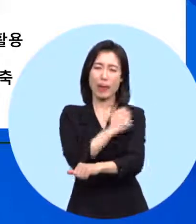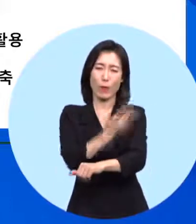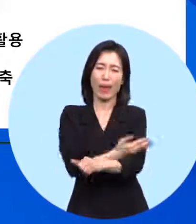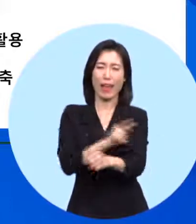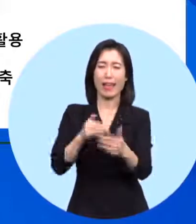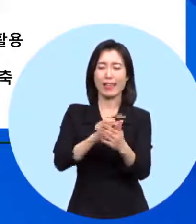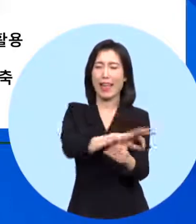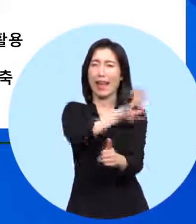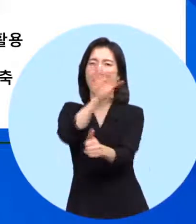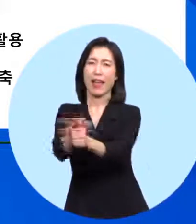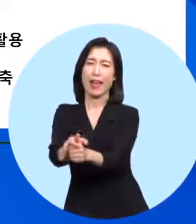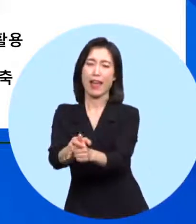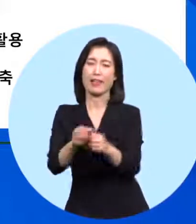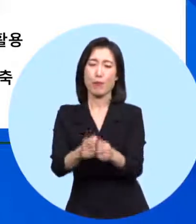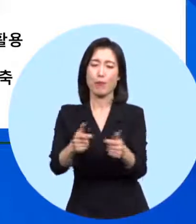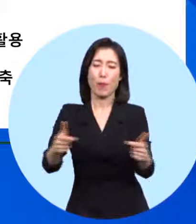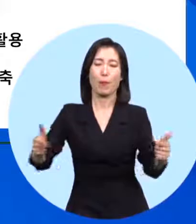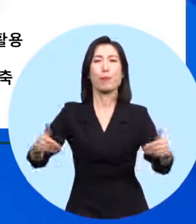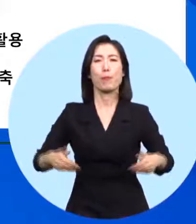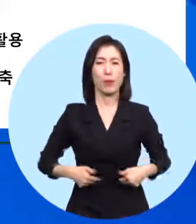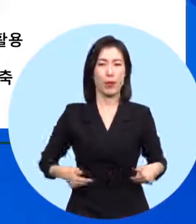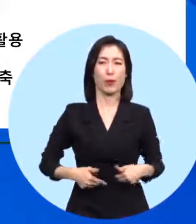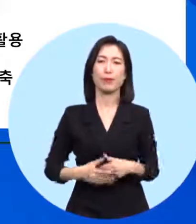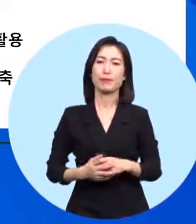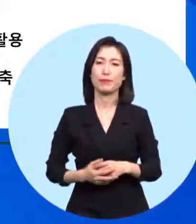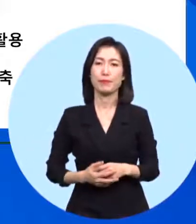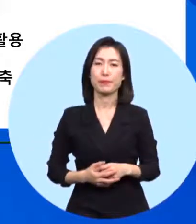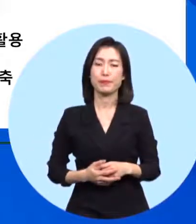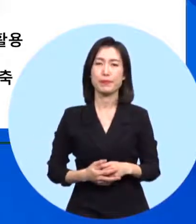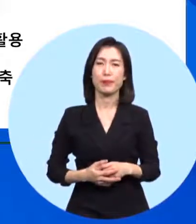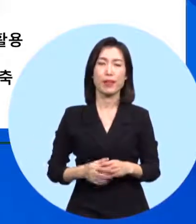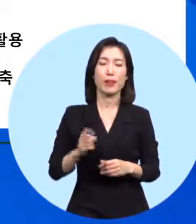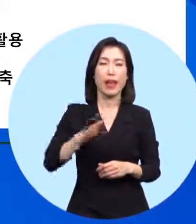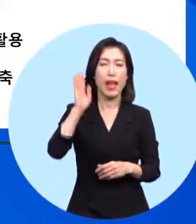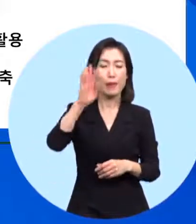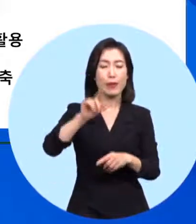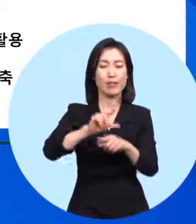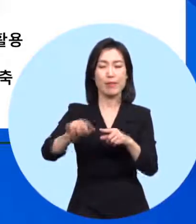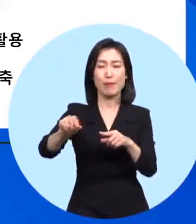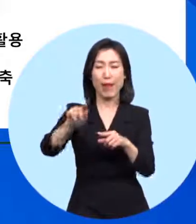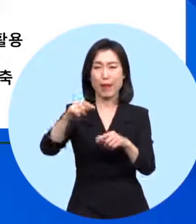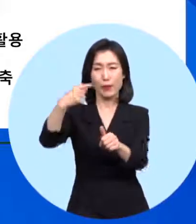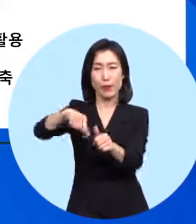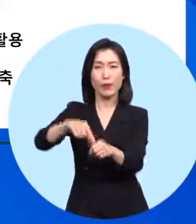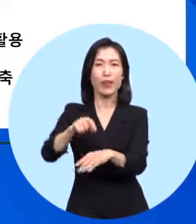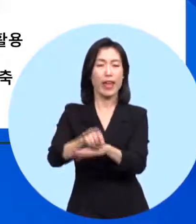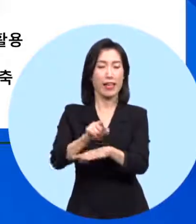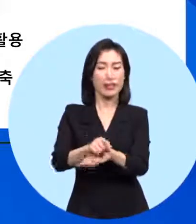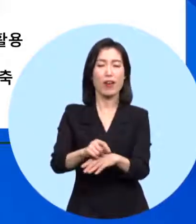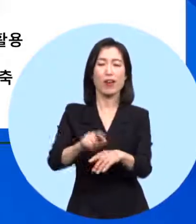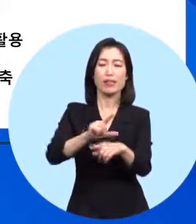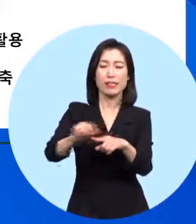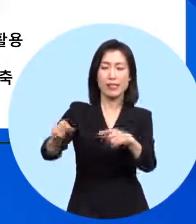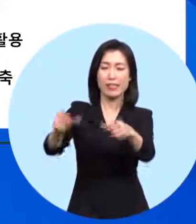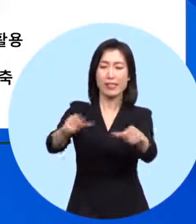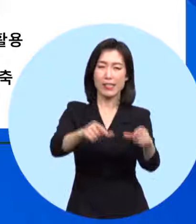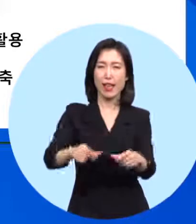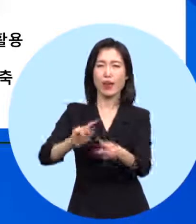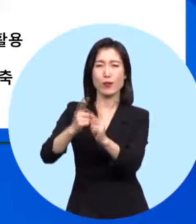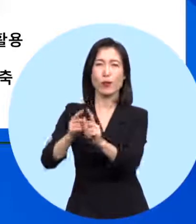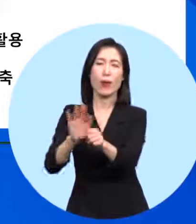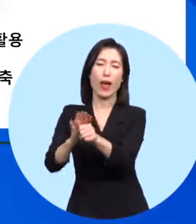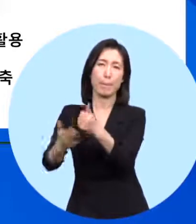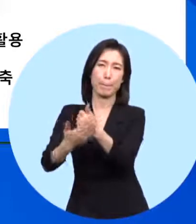주민 참여는 굉장히 중요한 영역이 되지 않겠나 생각합니다. 특히 기반교육 행정과 지역사회와의 협력 등 주민 참여가